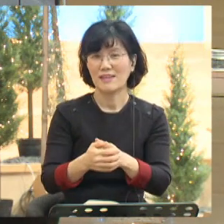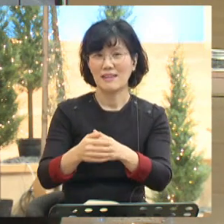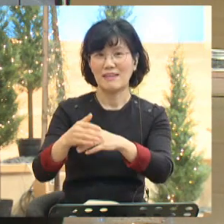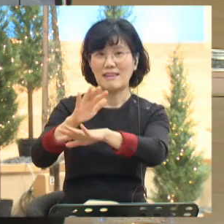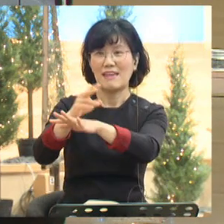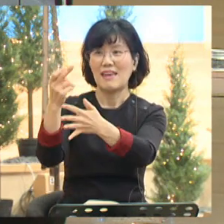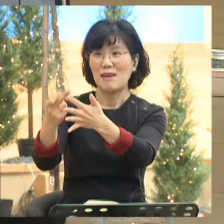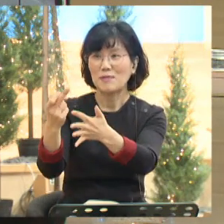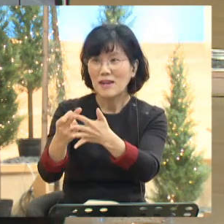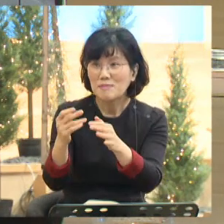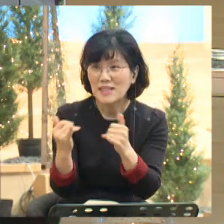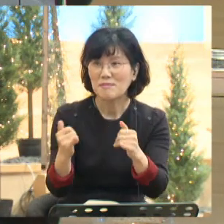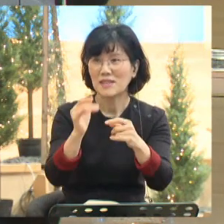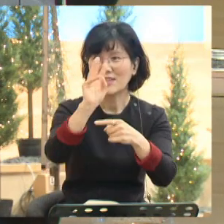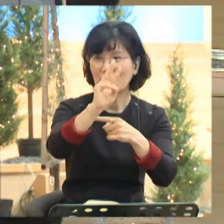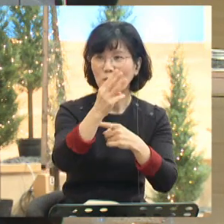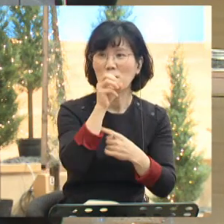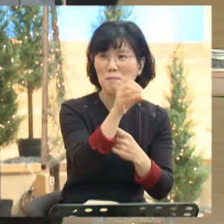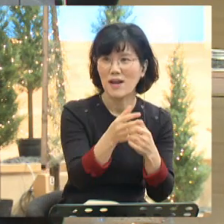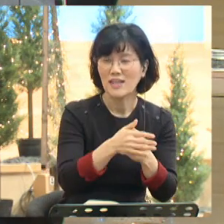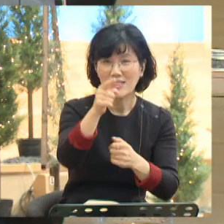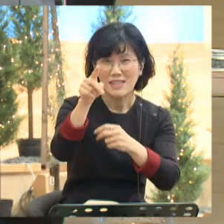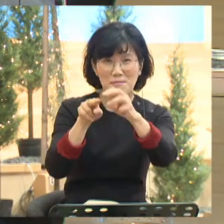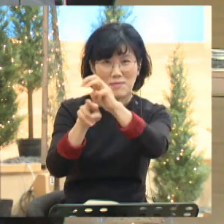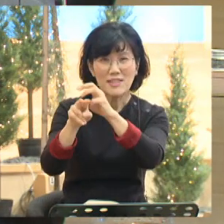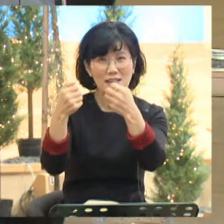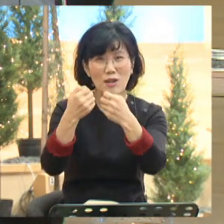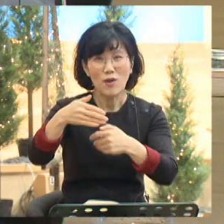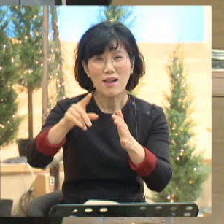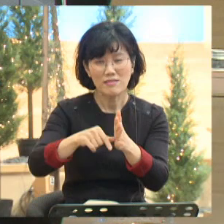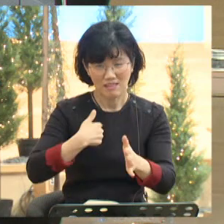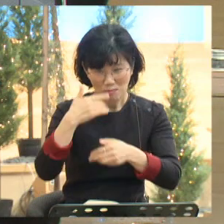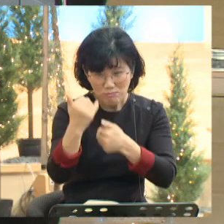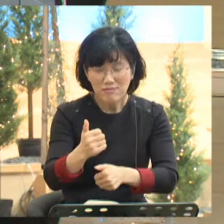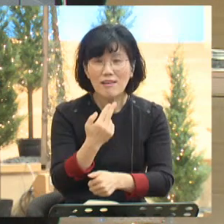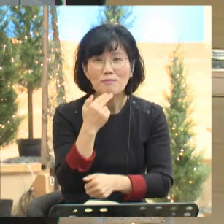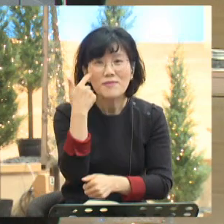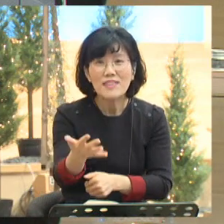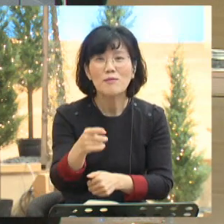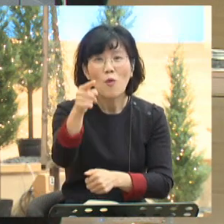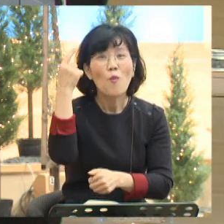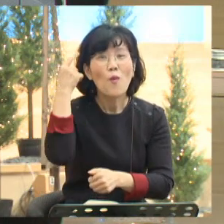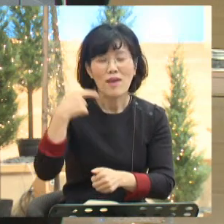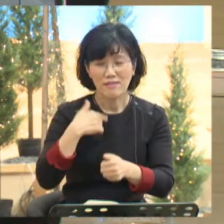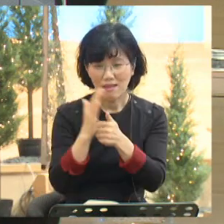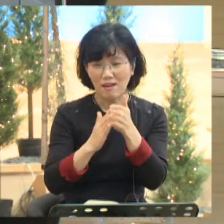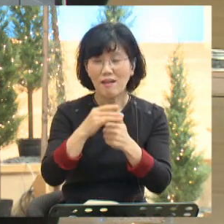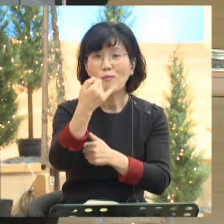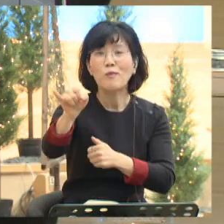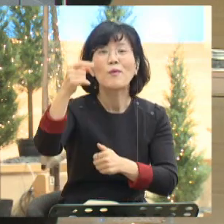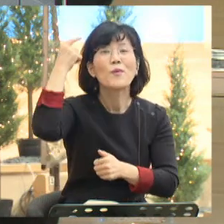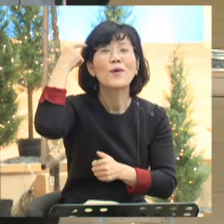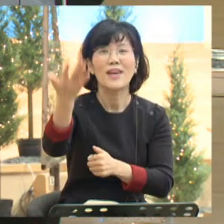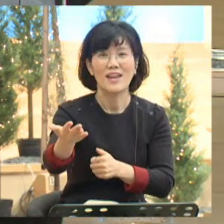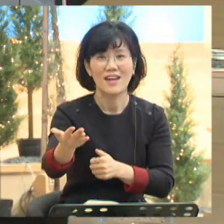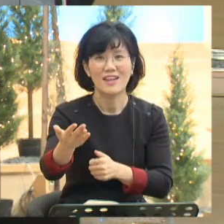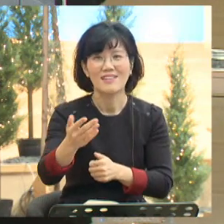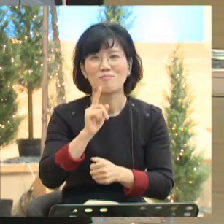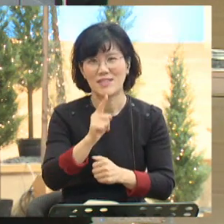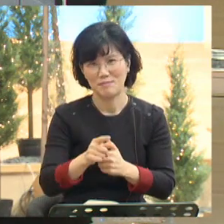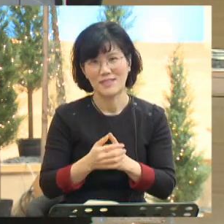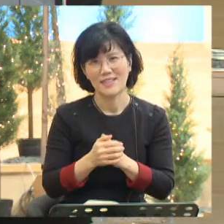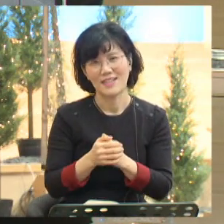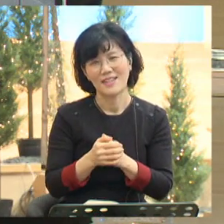기드온에게 이르되 니가 미디안 가 싸우러 갈 때 우리를 부르지 아니하였으니 우리를 이같이 대접하며 은 어찌 되 민요